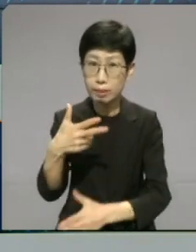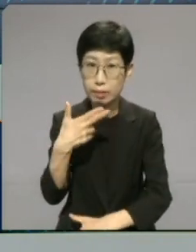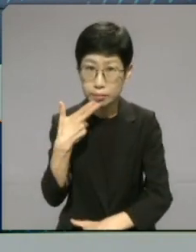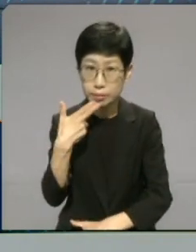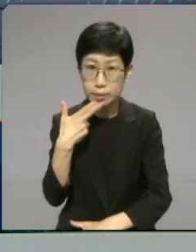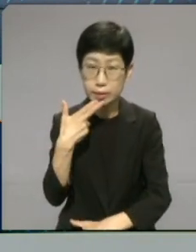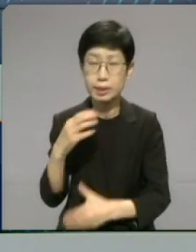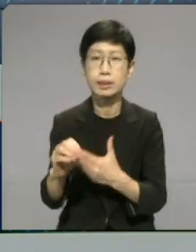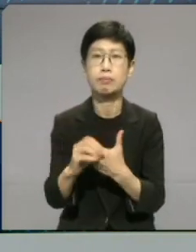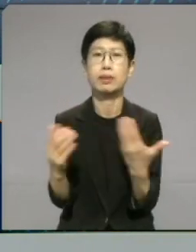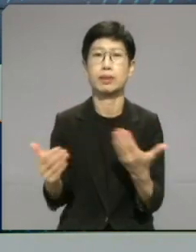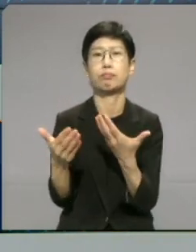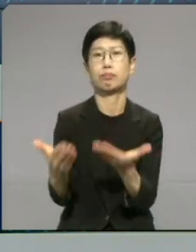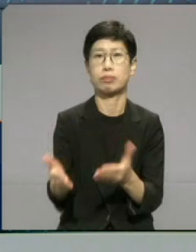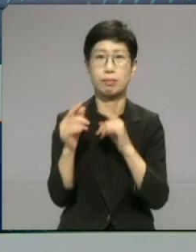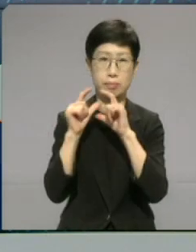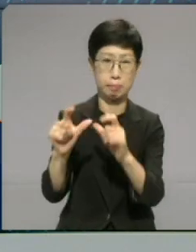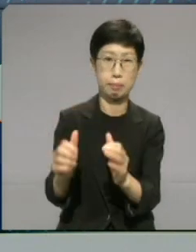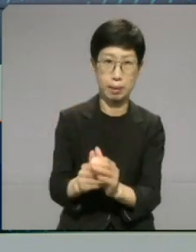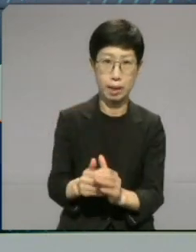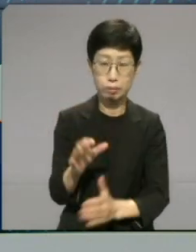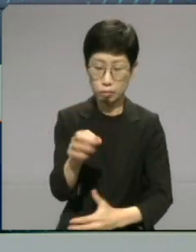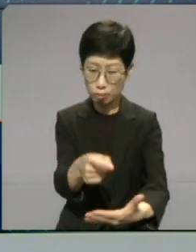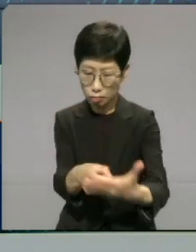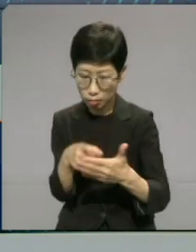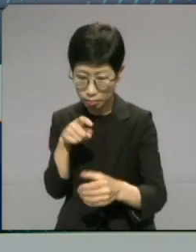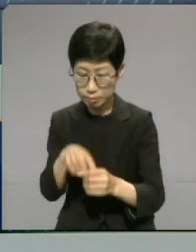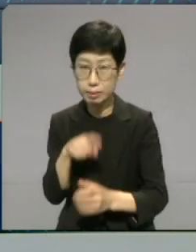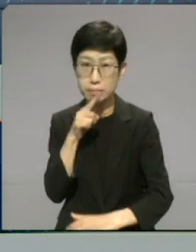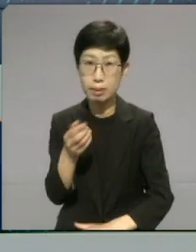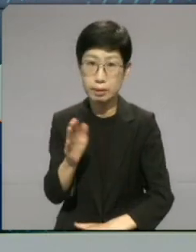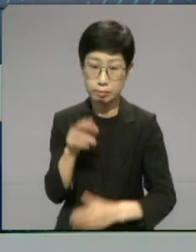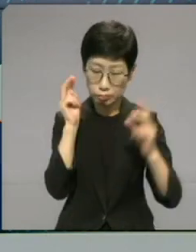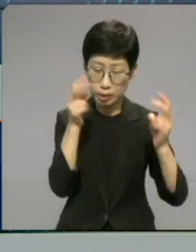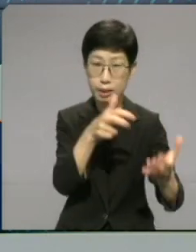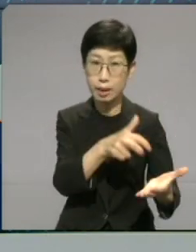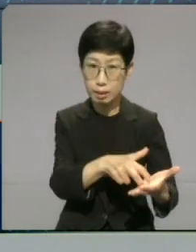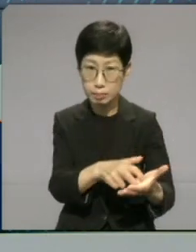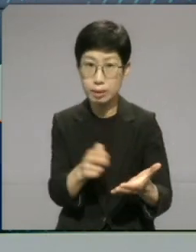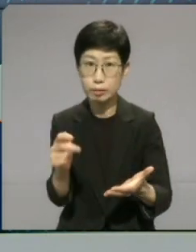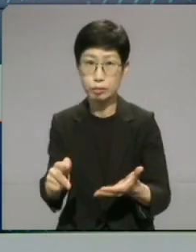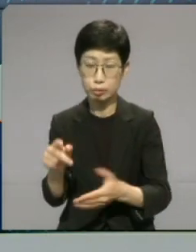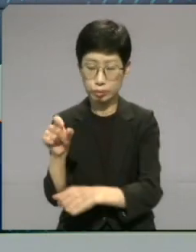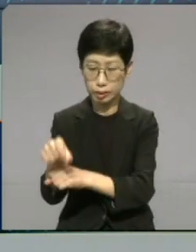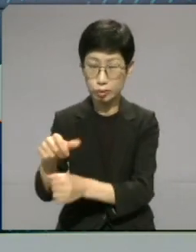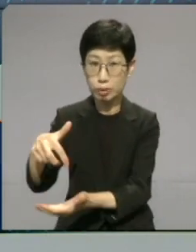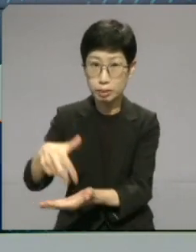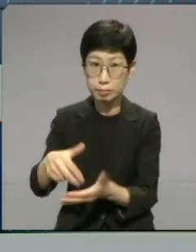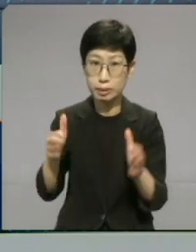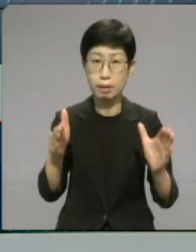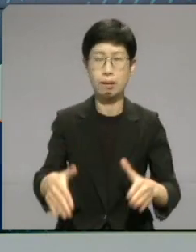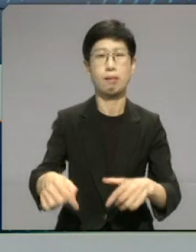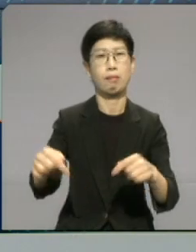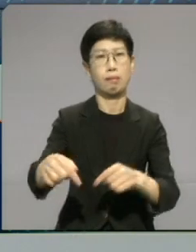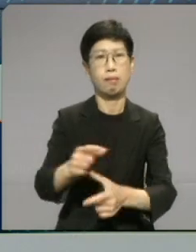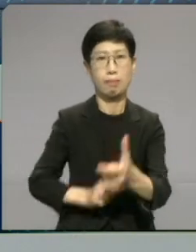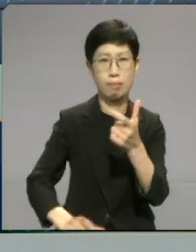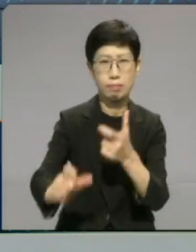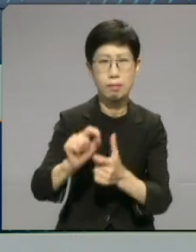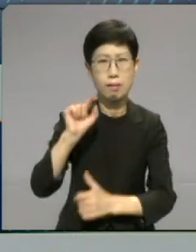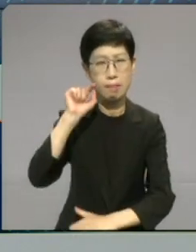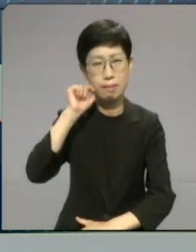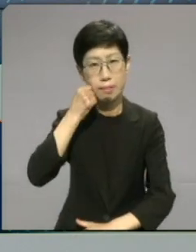통보했습니다 비용 절감을 위해서라지만 노사간 협상은 점점 어려워지고 있습니다 김준우 월드 리포터입니다